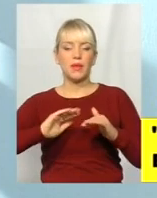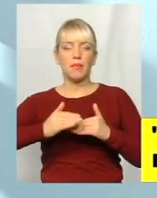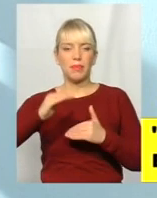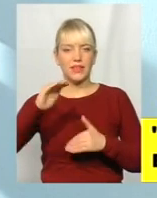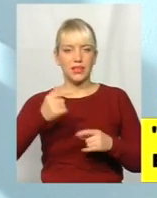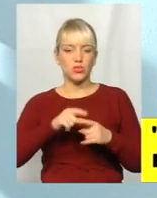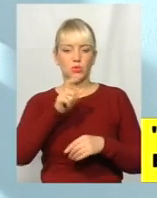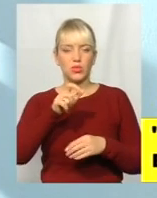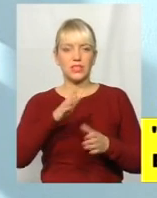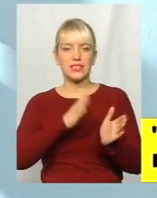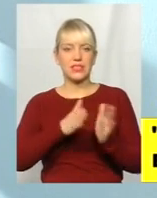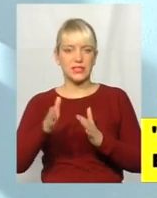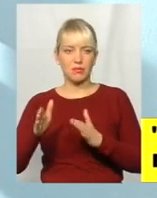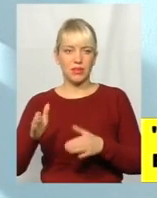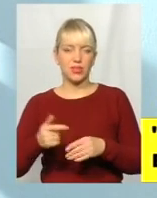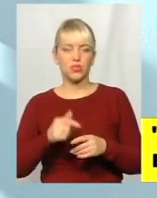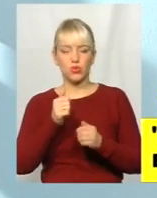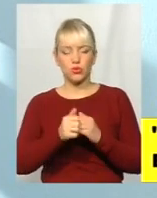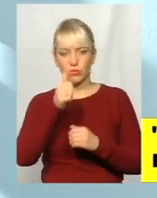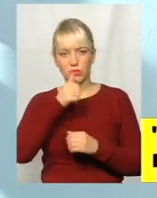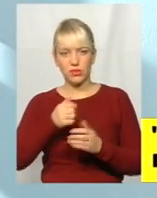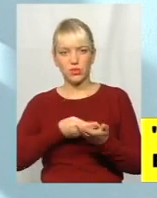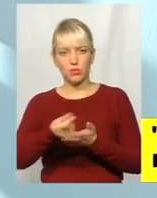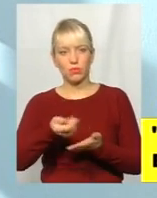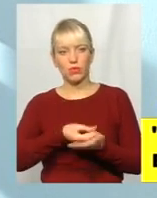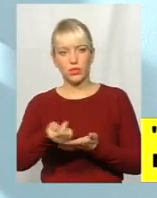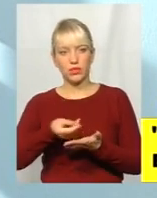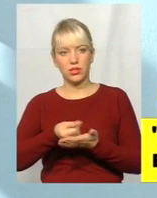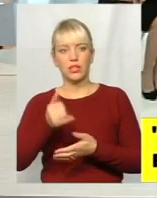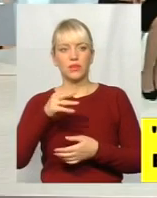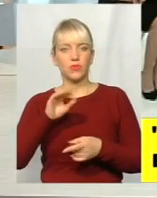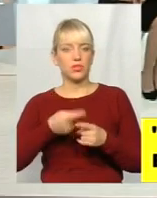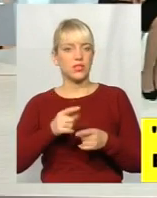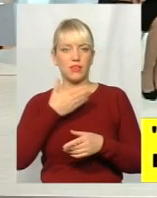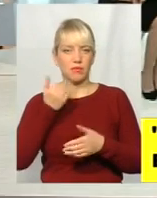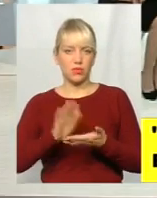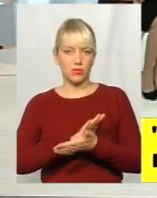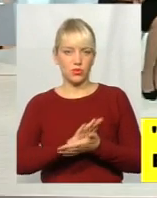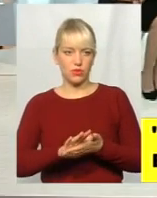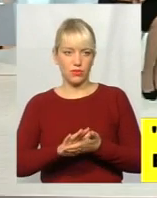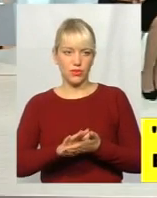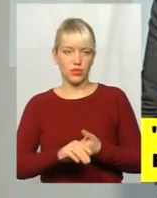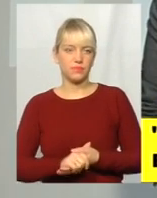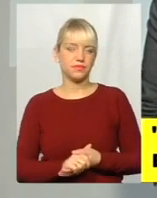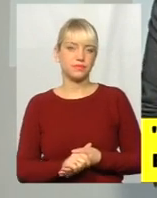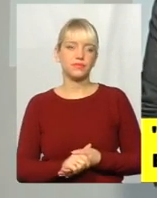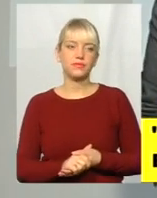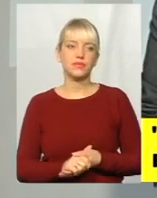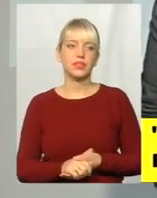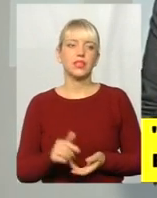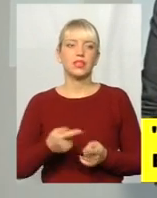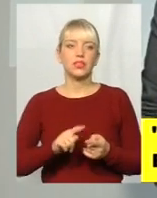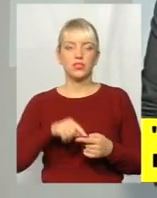систематично, щомісячно в структурі квартирної плати сплачують, тому це не безкоштовно. Ну, так, за ці роки